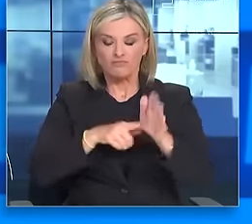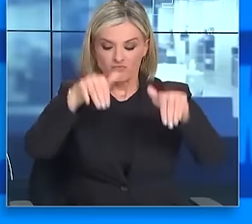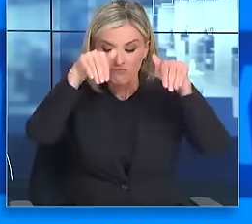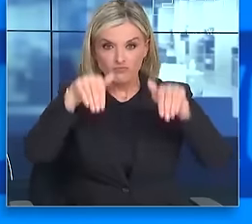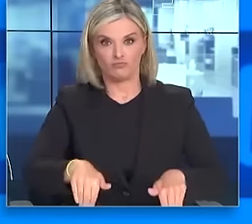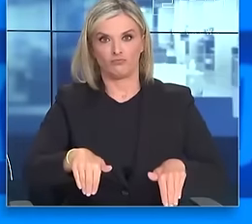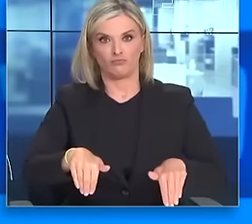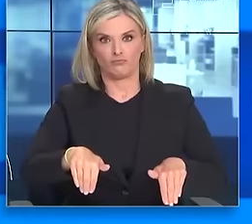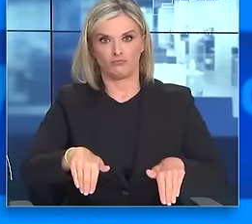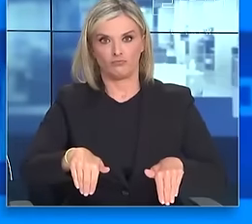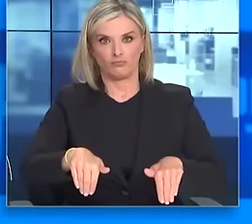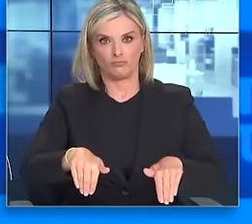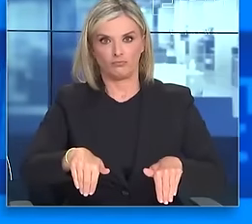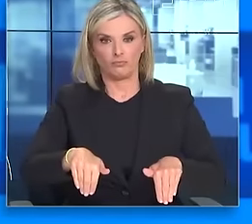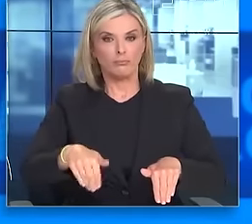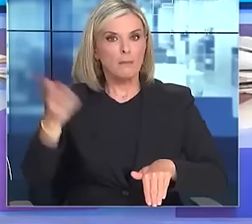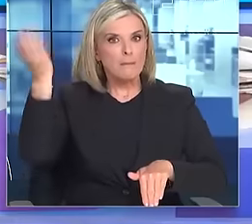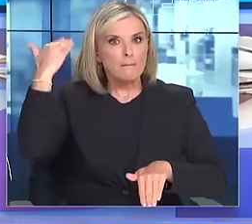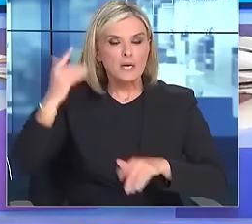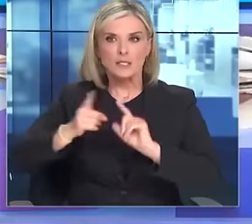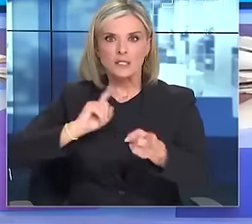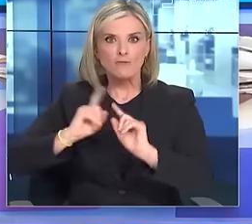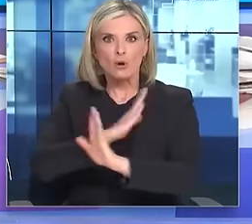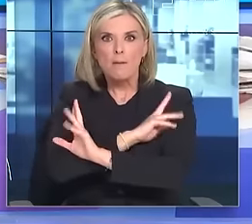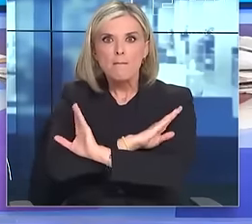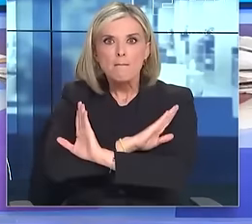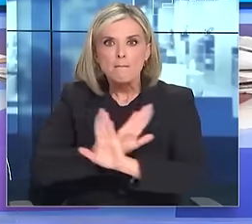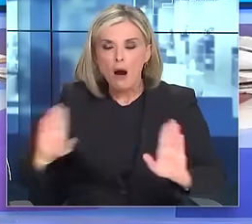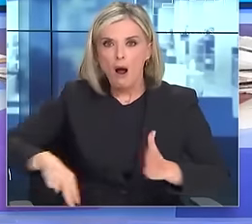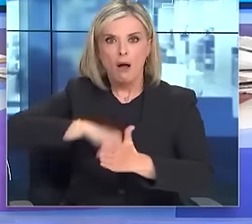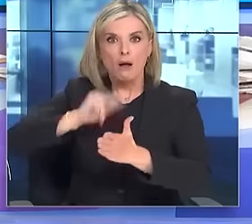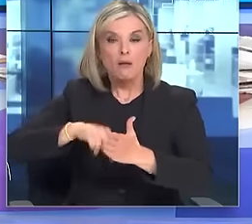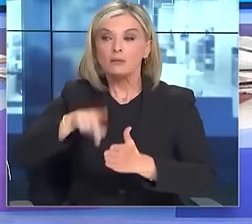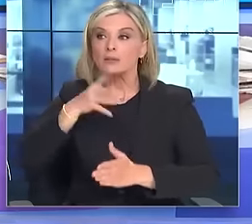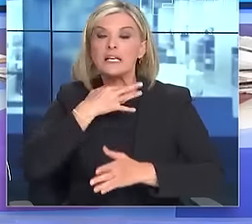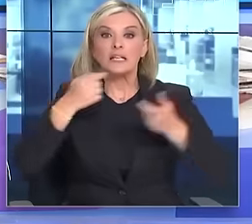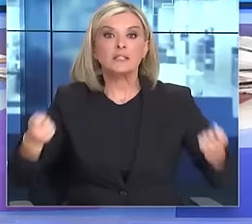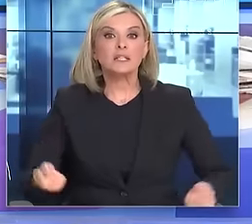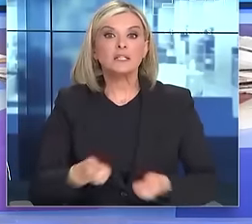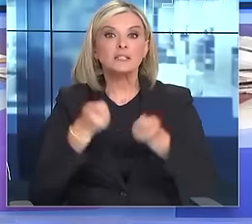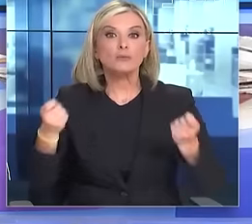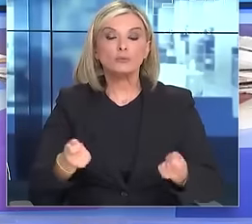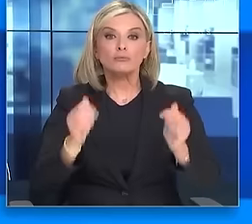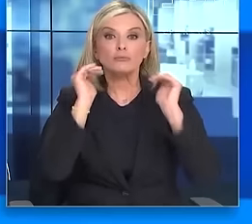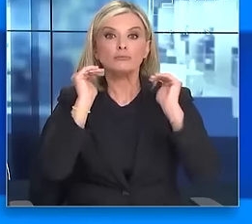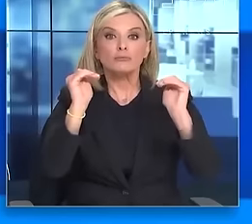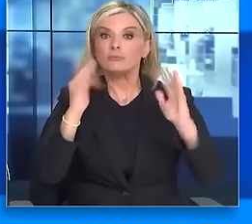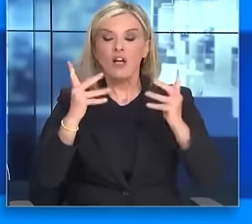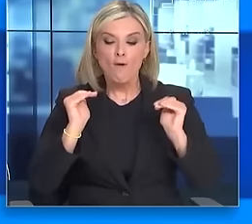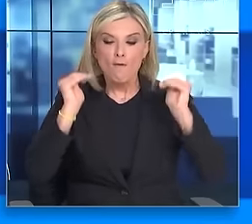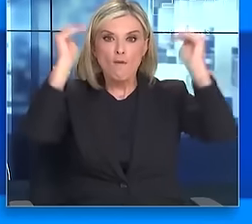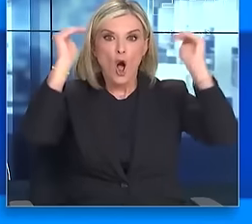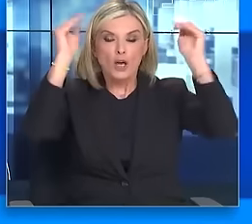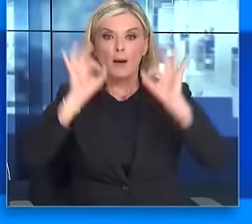αυτήν την κεντρική πρόβλεψη της Συμφωνίας των Πρεσπών, να χρησιμοποιεί μόνο το όνομα Βόρεια Μακεδονία εντός και εκτός της